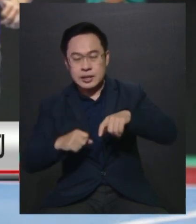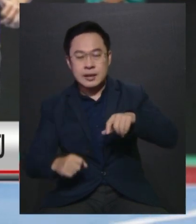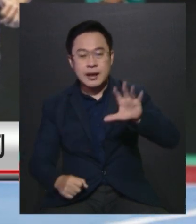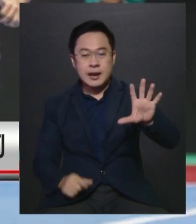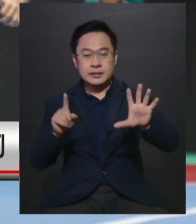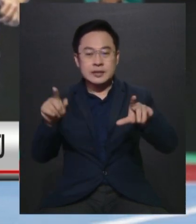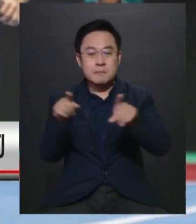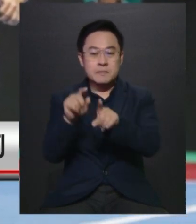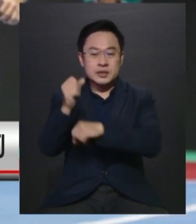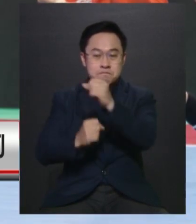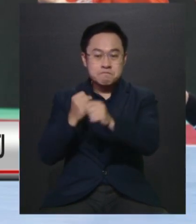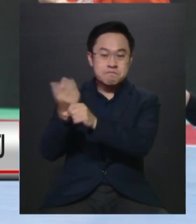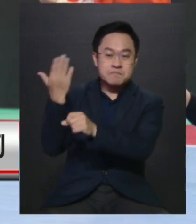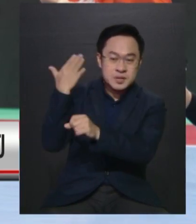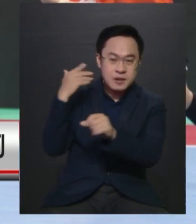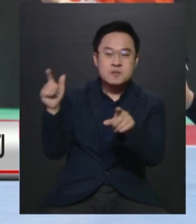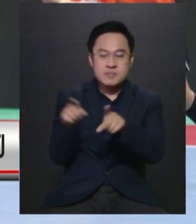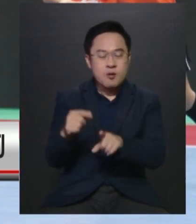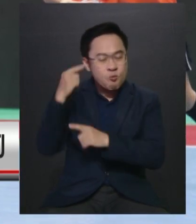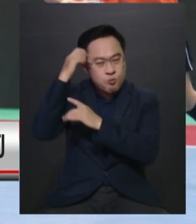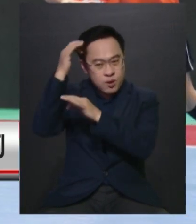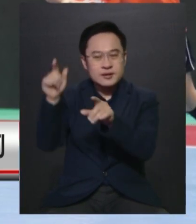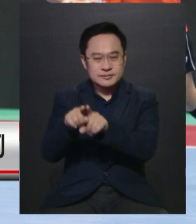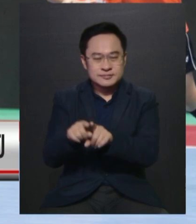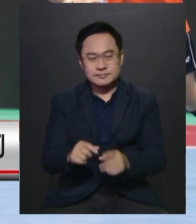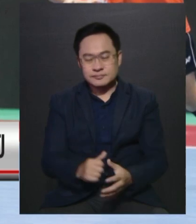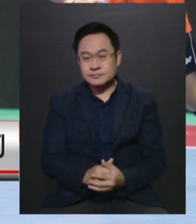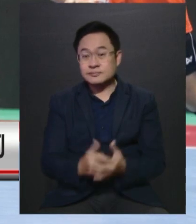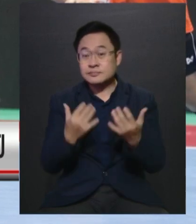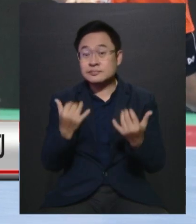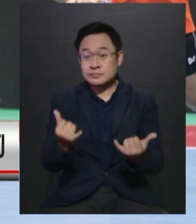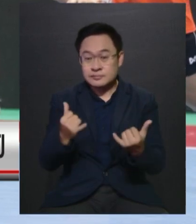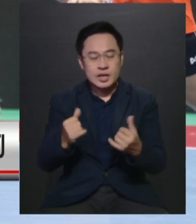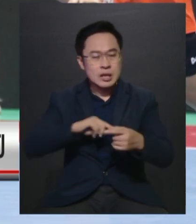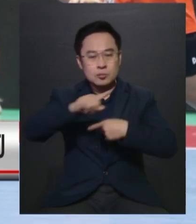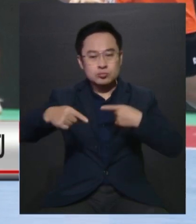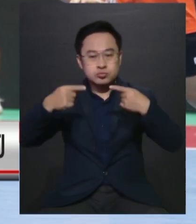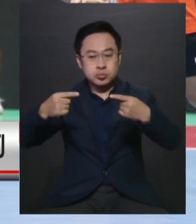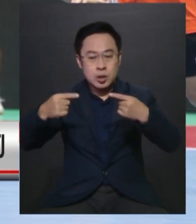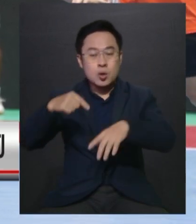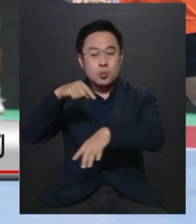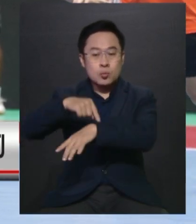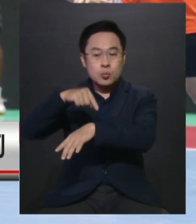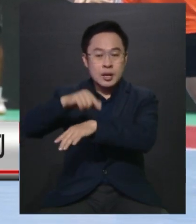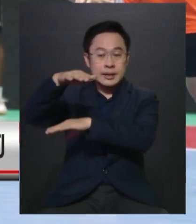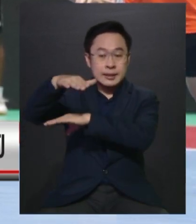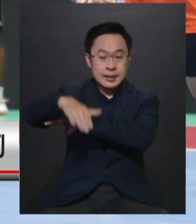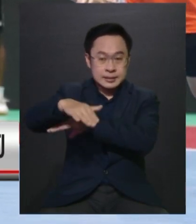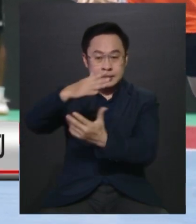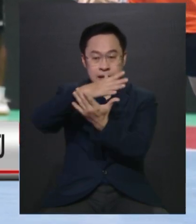ค่ะซึ่งโปรแกรมการแข่งขันนะในศึก NSDF Women Futsal Championship 2023ค่ะในวันที่9กันยาย